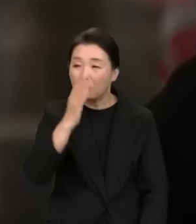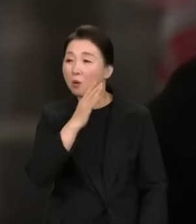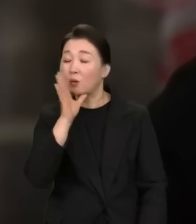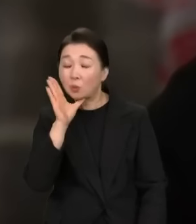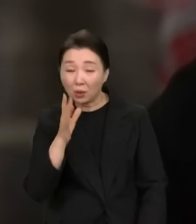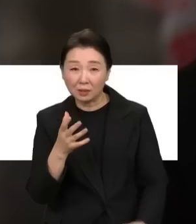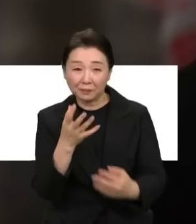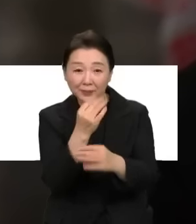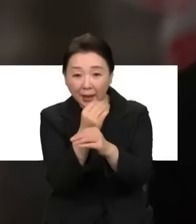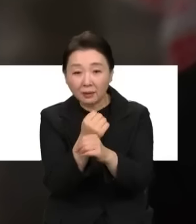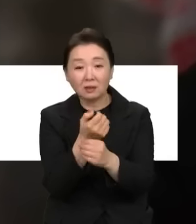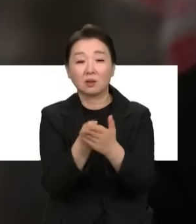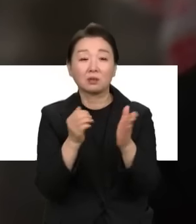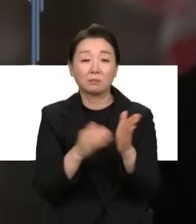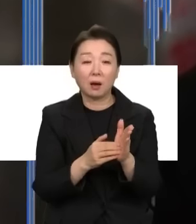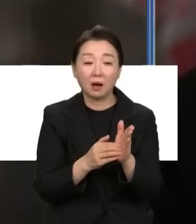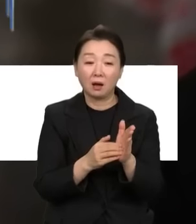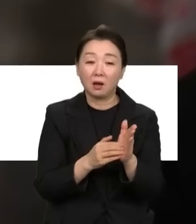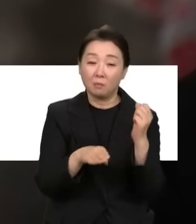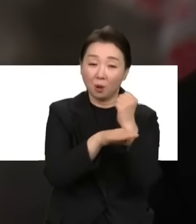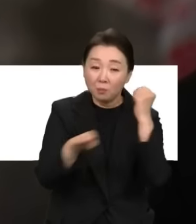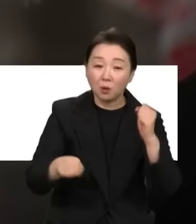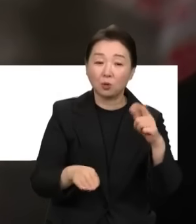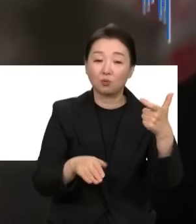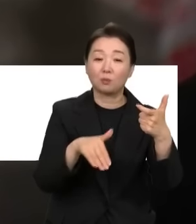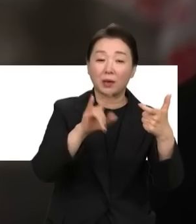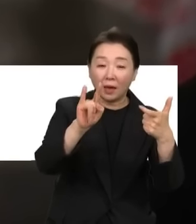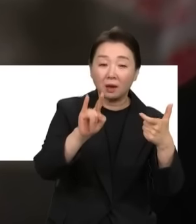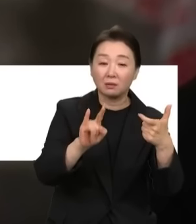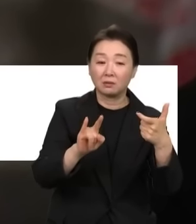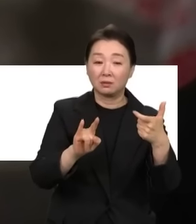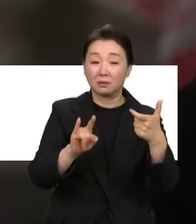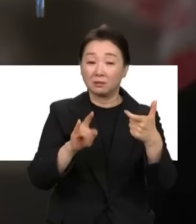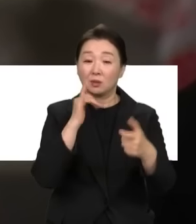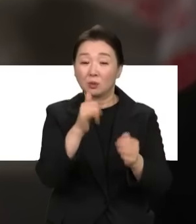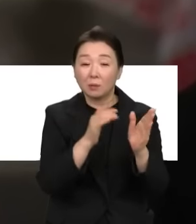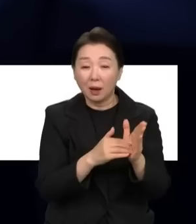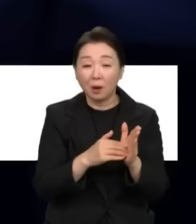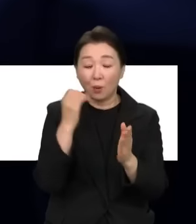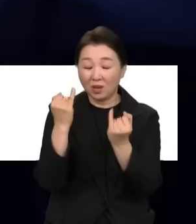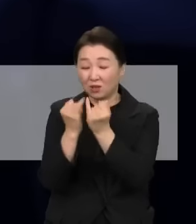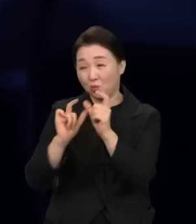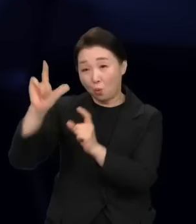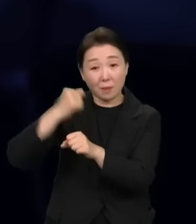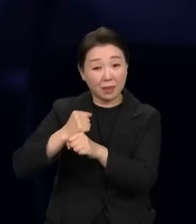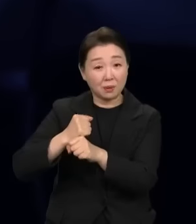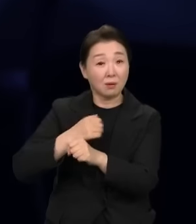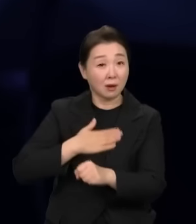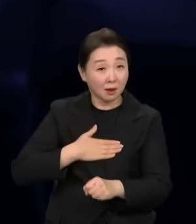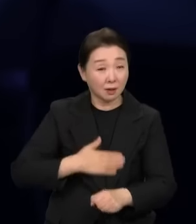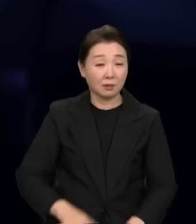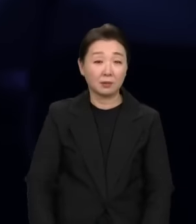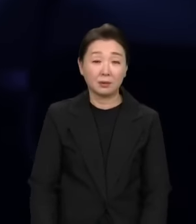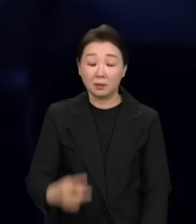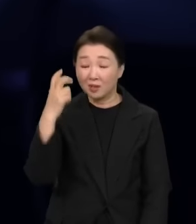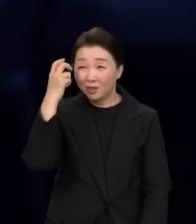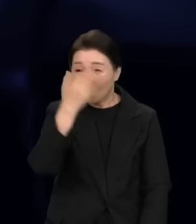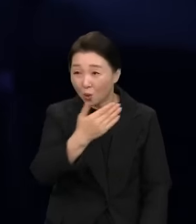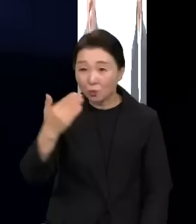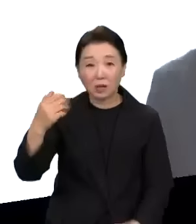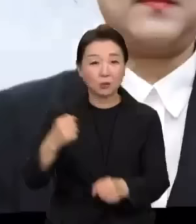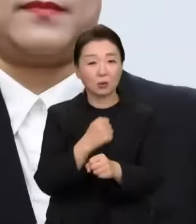저 뭐 600개, 무슨 100%, 고르게 지지받는 걸로 해갖고 여성이 좀 높게 해서. 이런 여론조사 조작은 한 번이